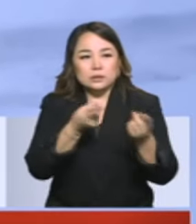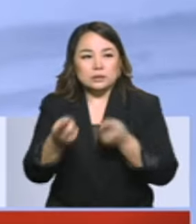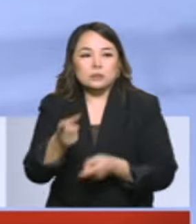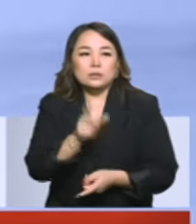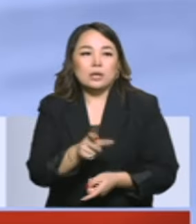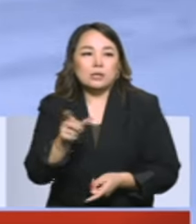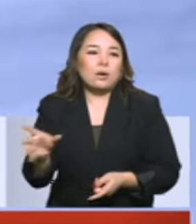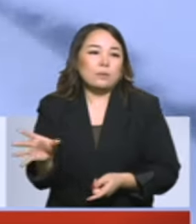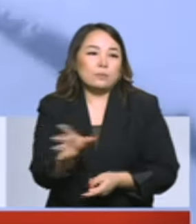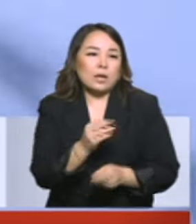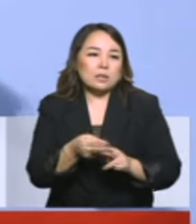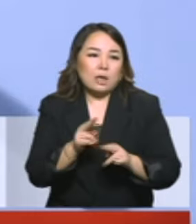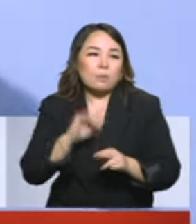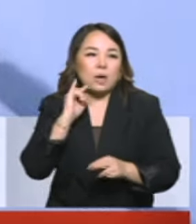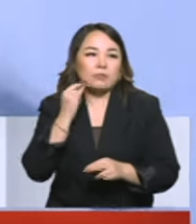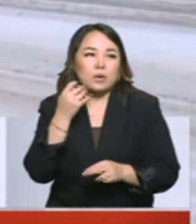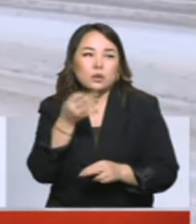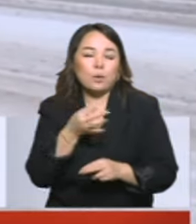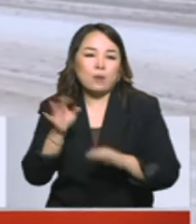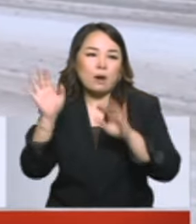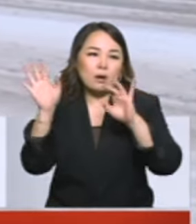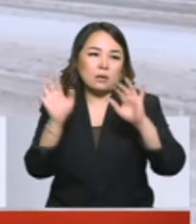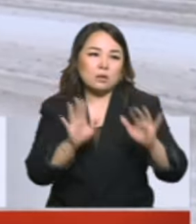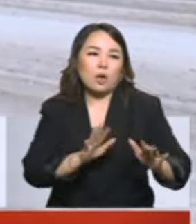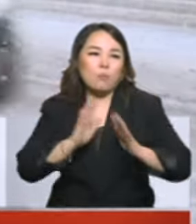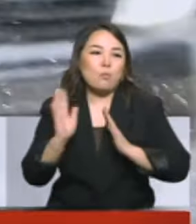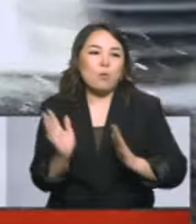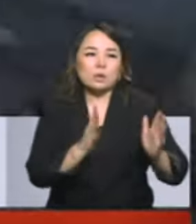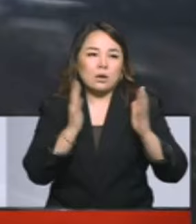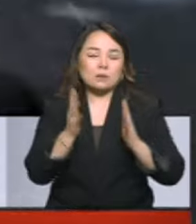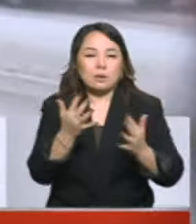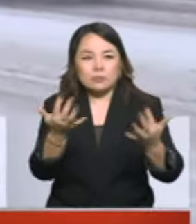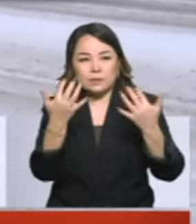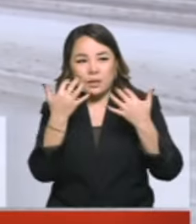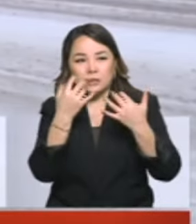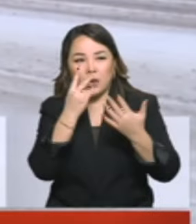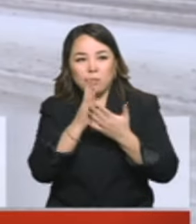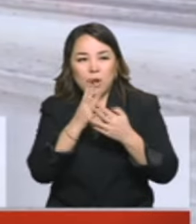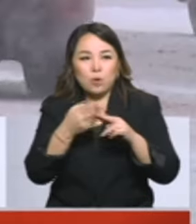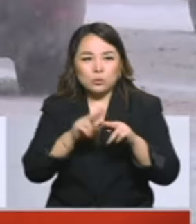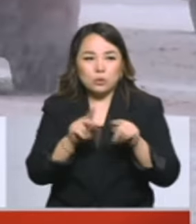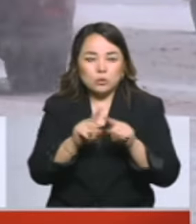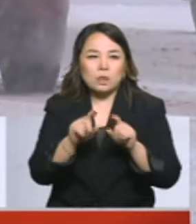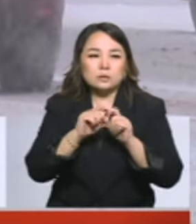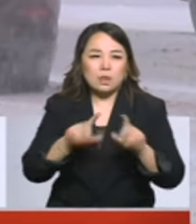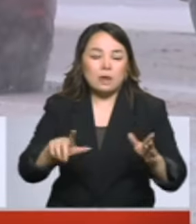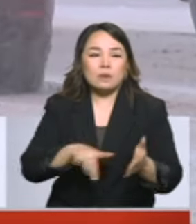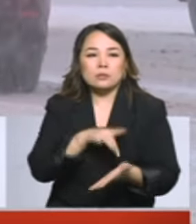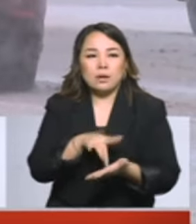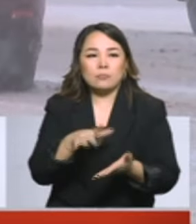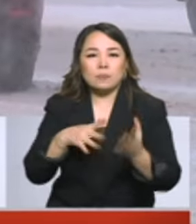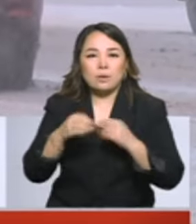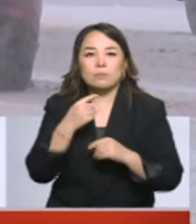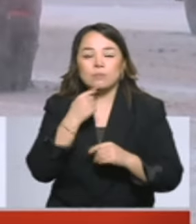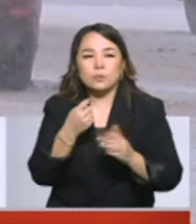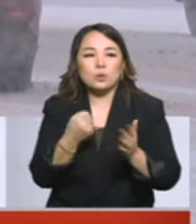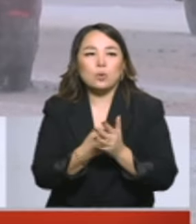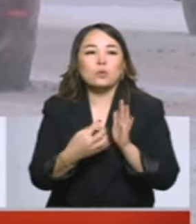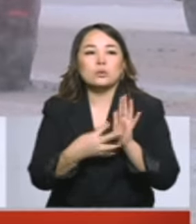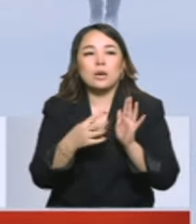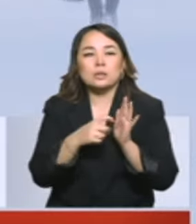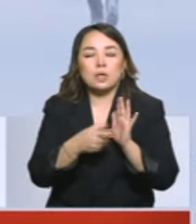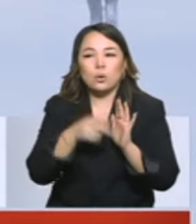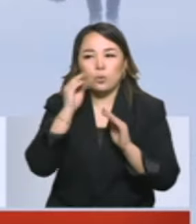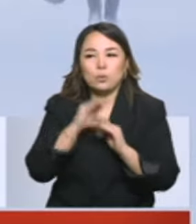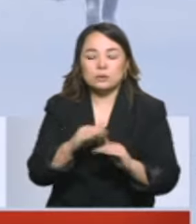жеткізілді. Ал Павлодарда қарлы боран бет қаратпай тұр. Сол себепті қала мектептерінде 1-9 сынып аралығындағы